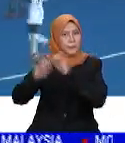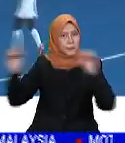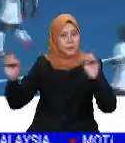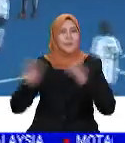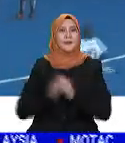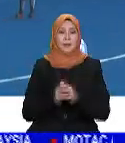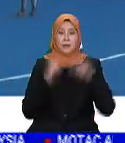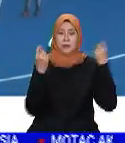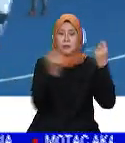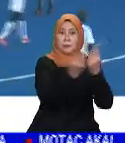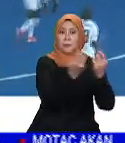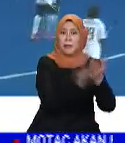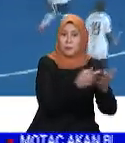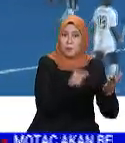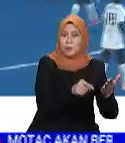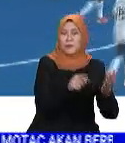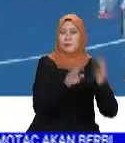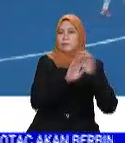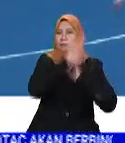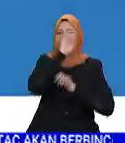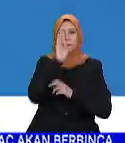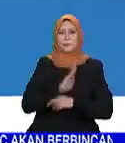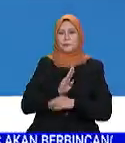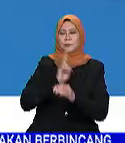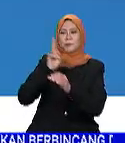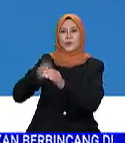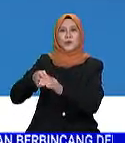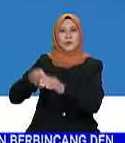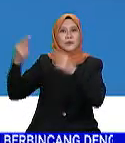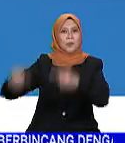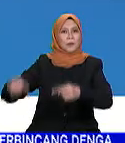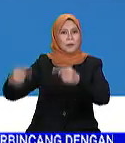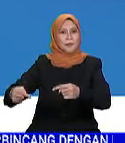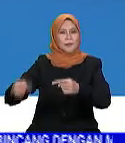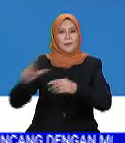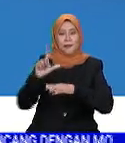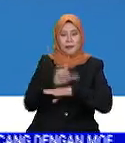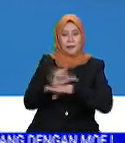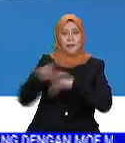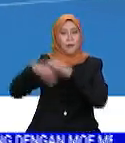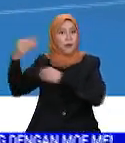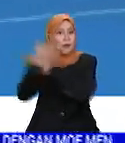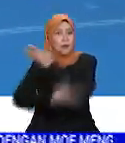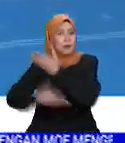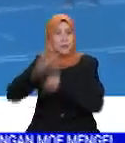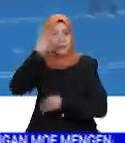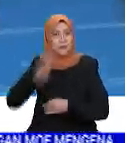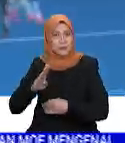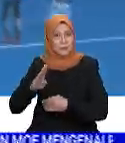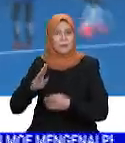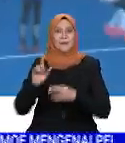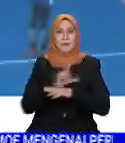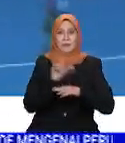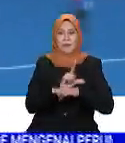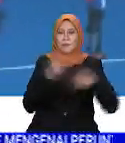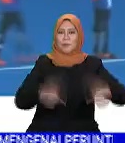pasukan ini juga tidak pemetik minumannya kejohanan dan juga latihan di luar karena so kebanyakan